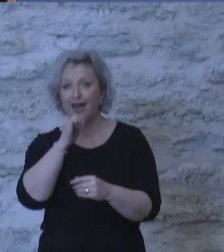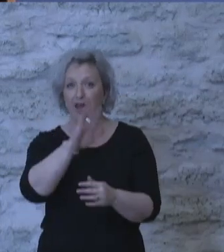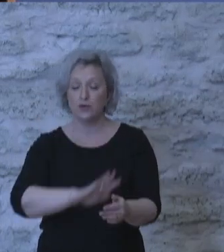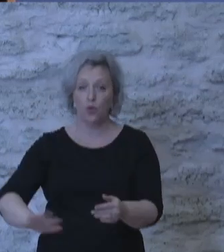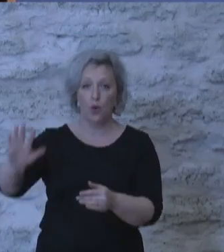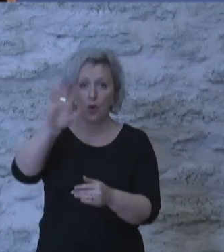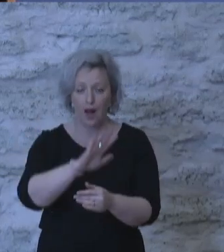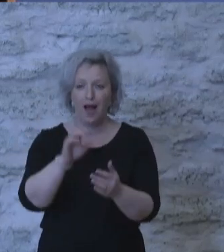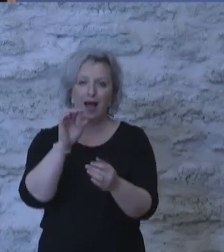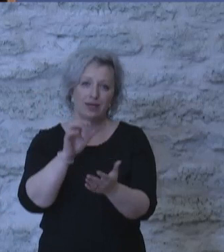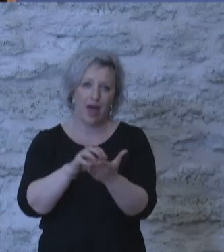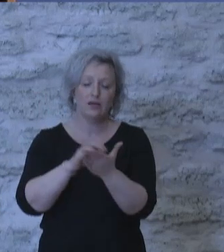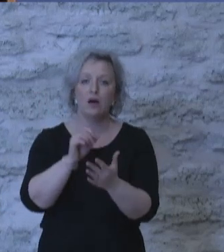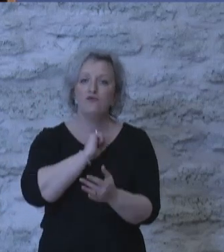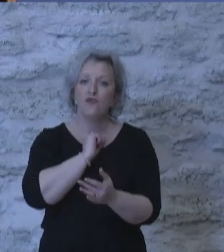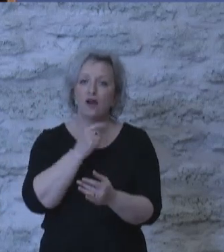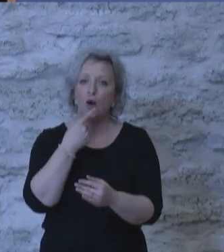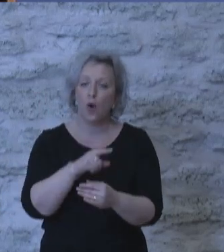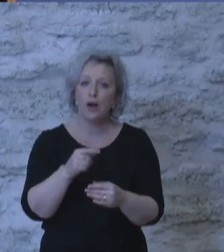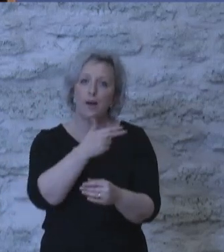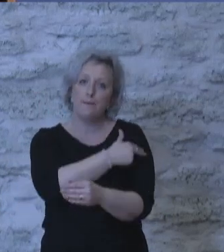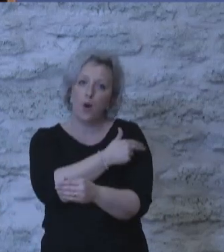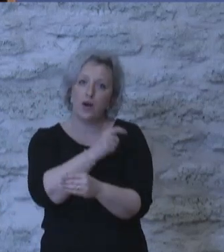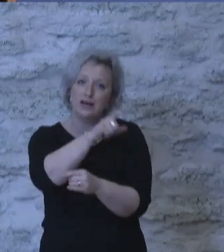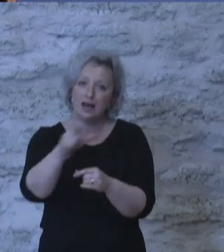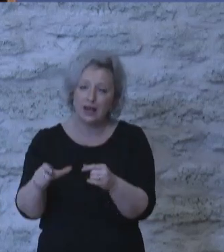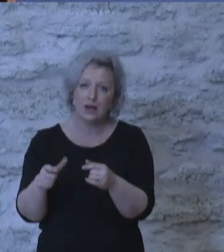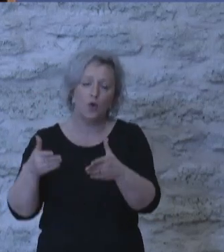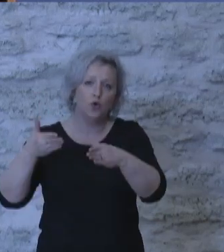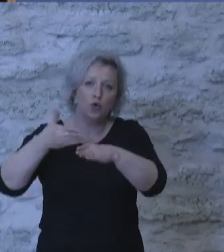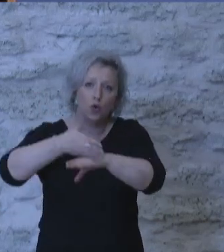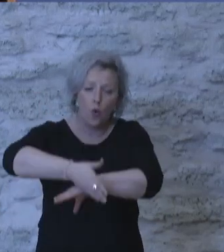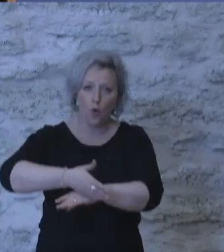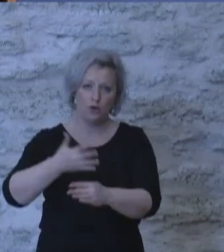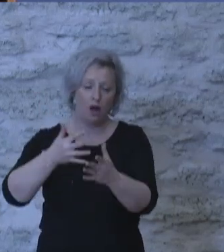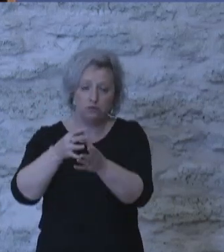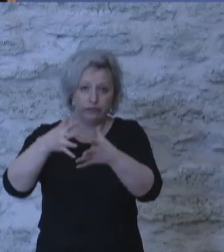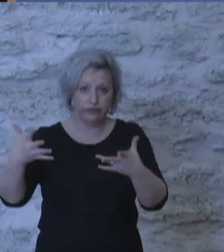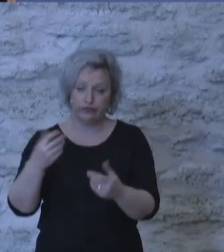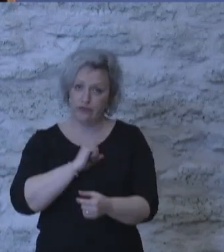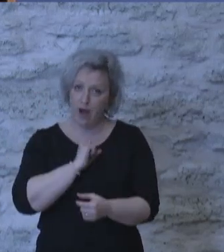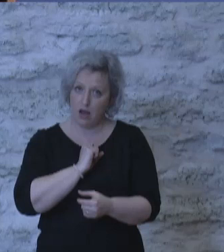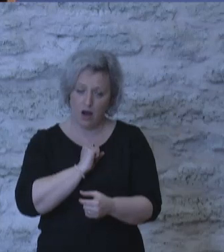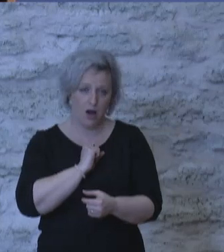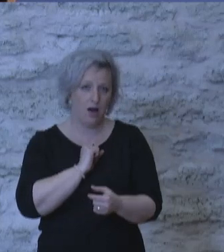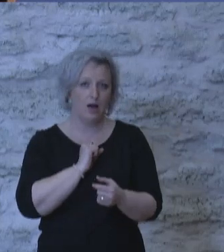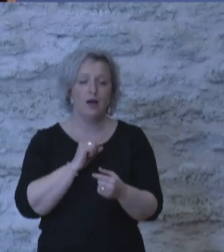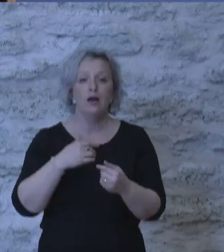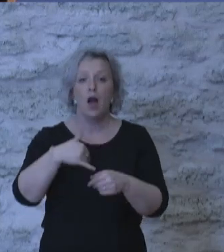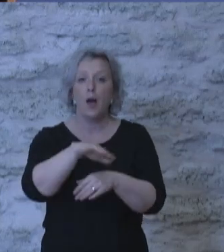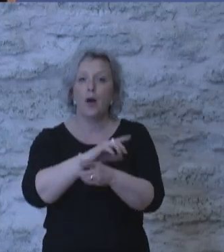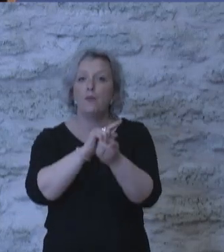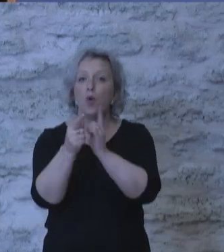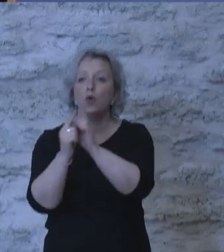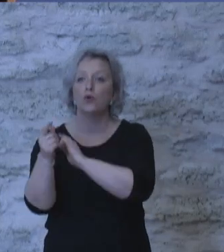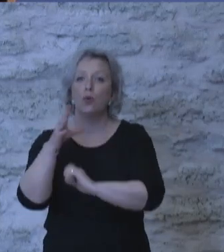olnud kümneid ja kümneid politseinike või abipolitseinike juurde. Me oleme teinud ümberkorraldusi nii